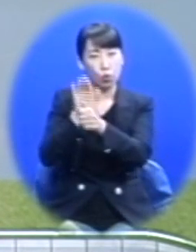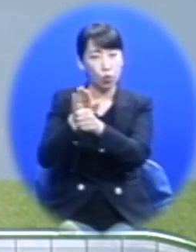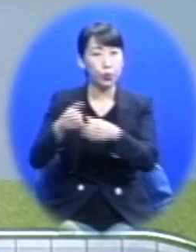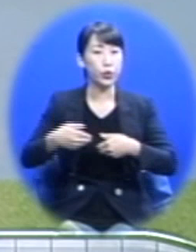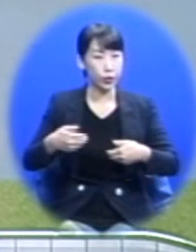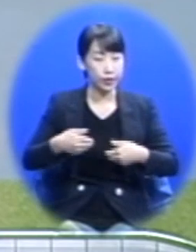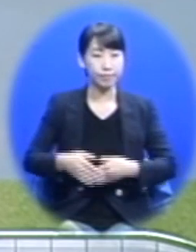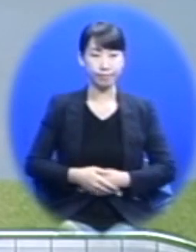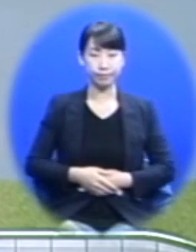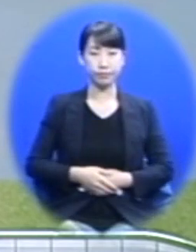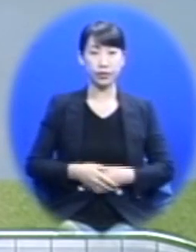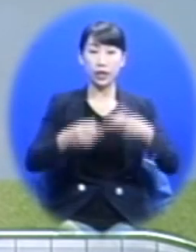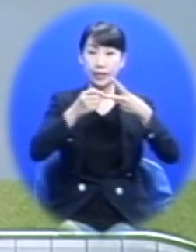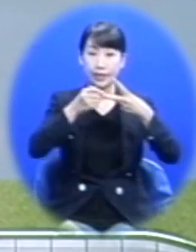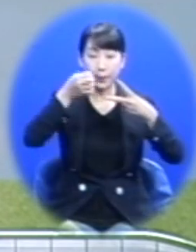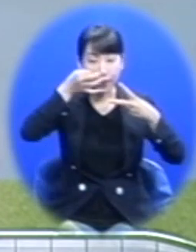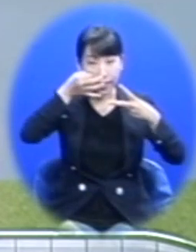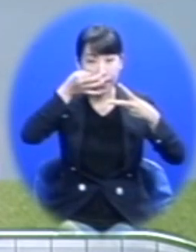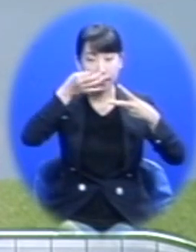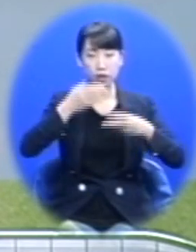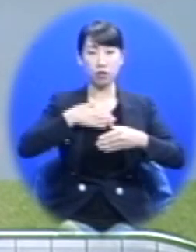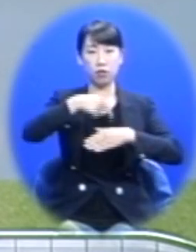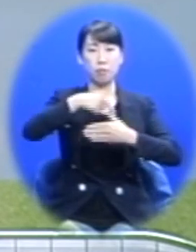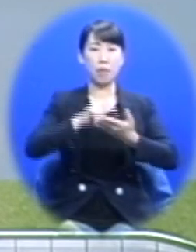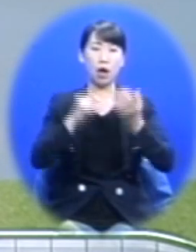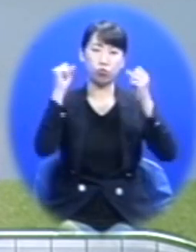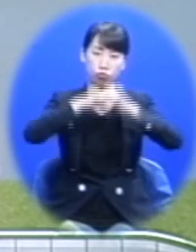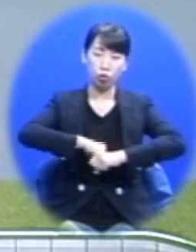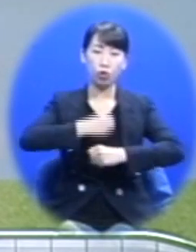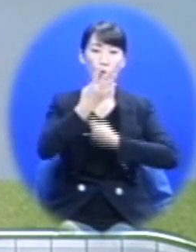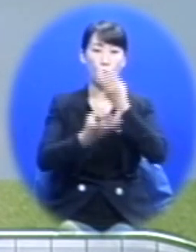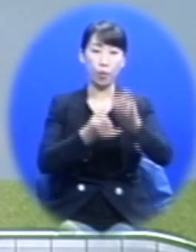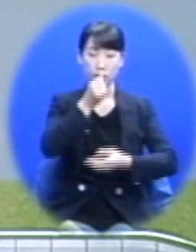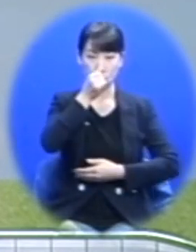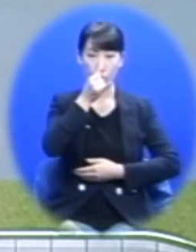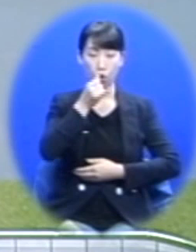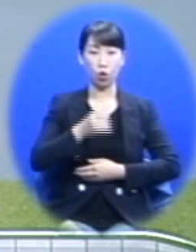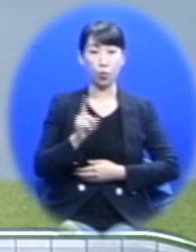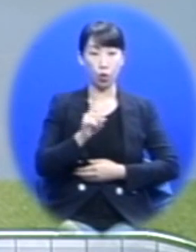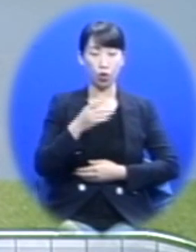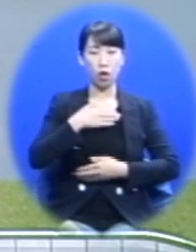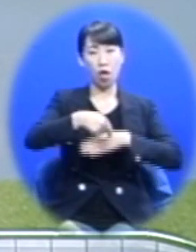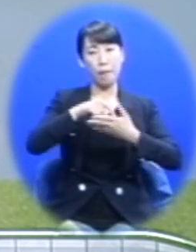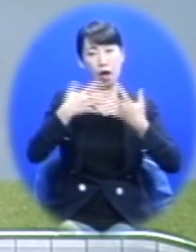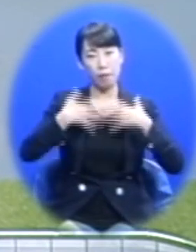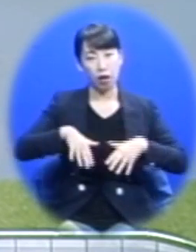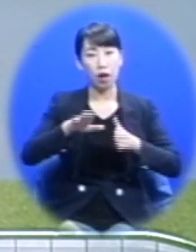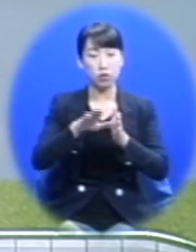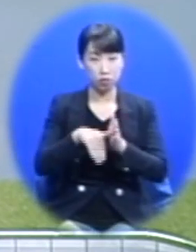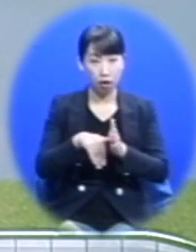다윗은 2절에 보면은 자기 마음이 무너졌다고 고백합니다. 내 마음이 약해질 때라고 그렇게